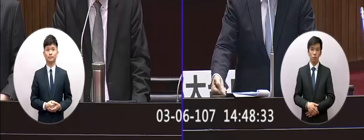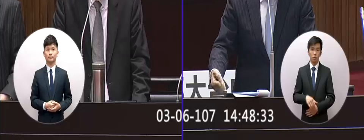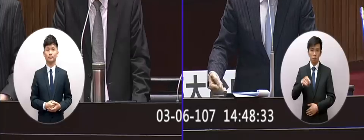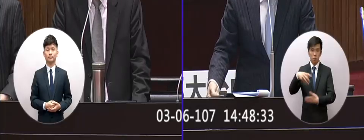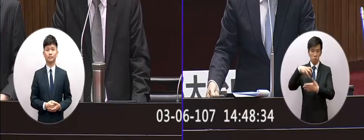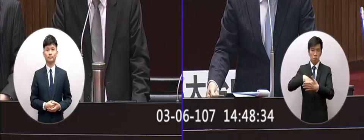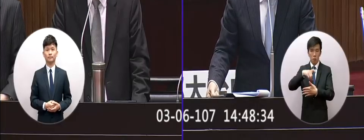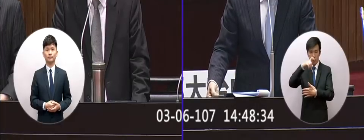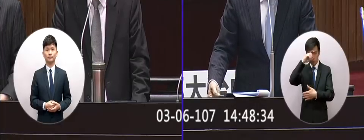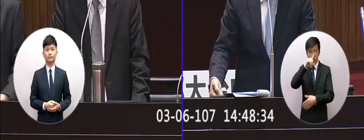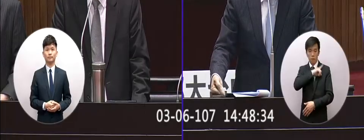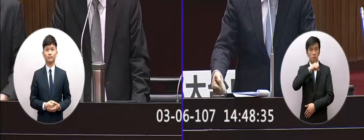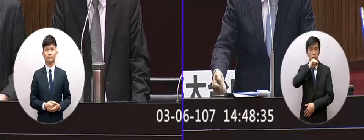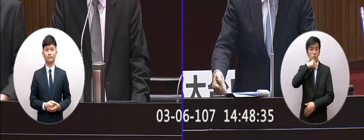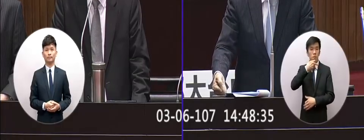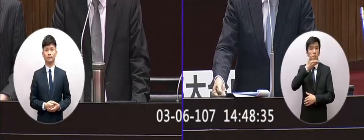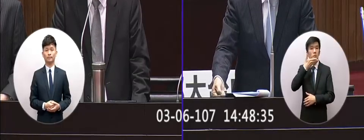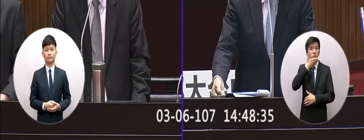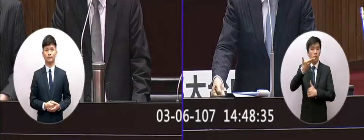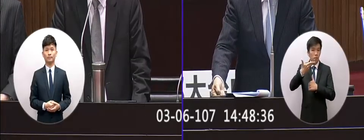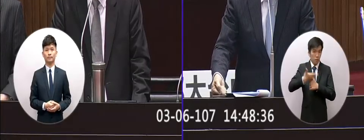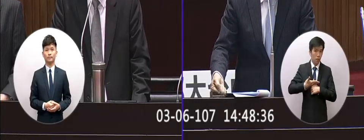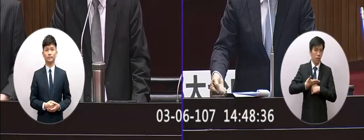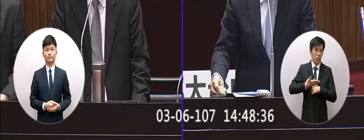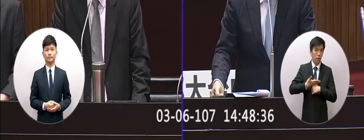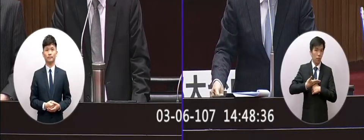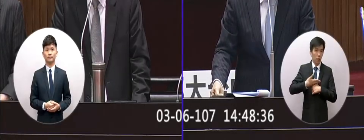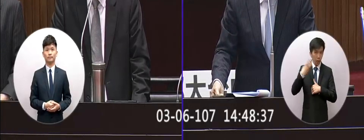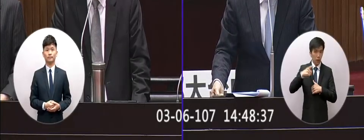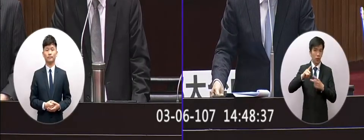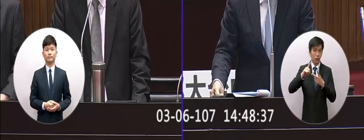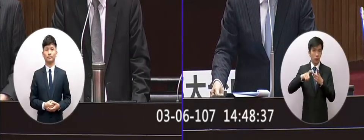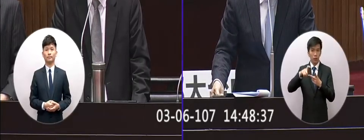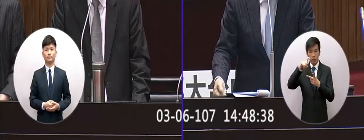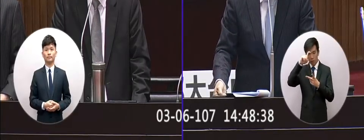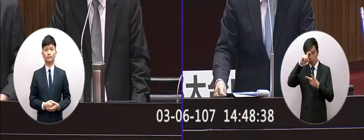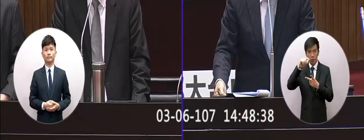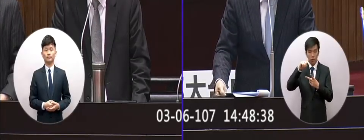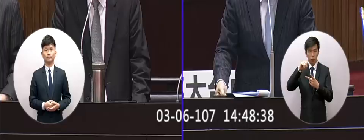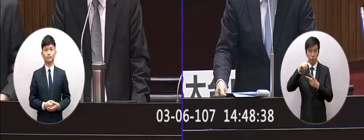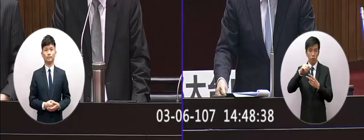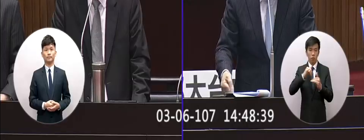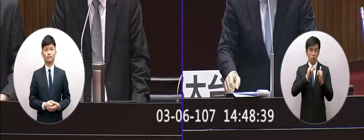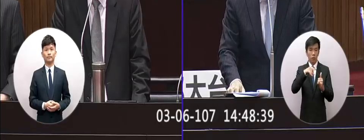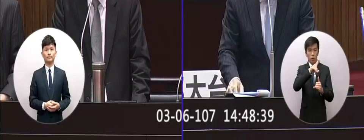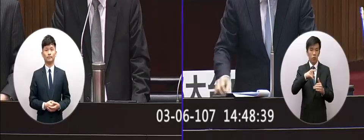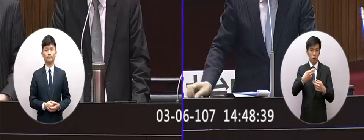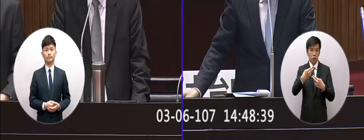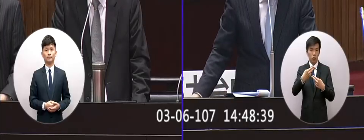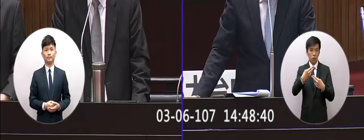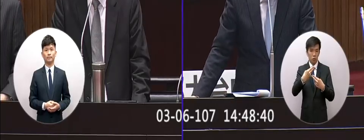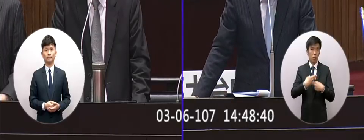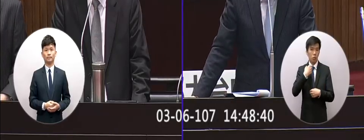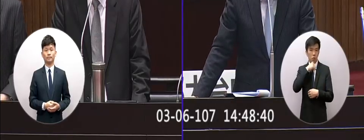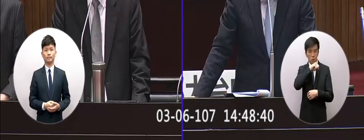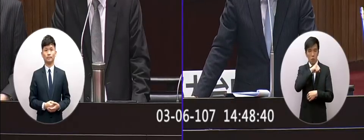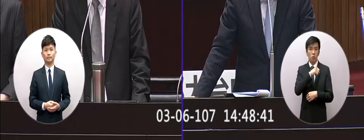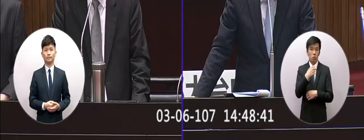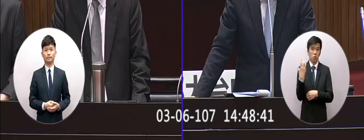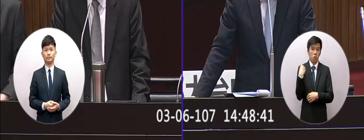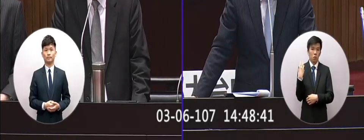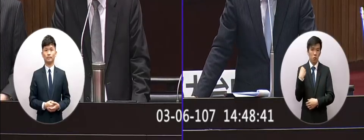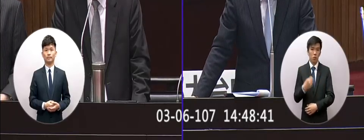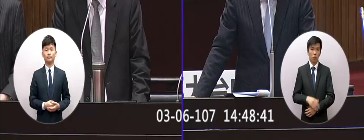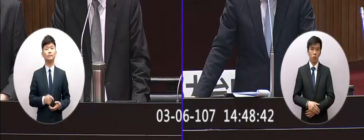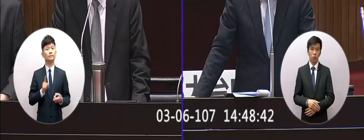要的利益，二方面又可以不改变我们对台湾的认同。尤其院长你自己也讲，你是务实的台独